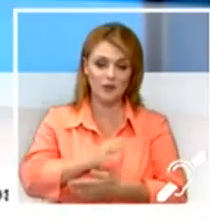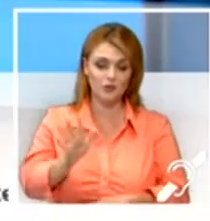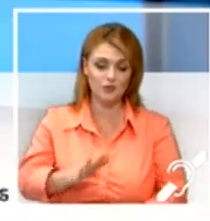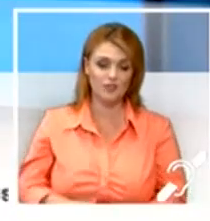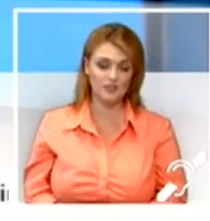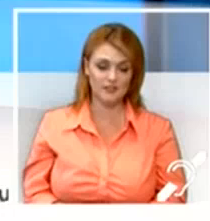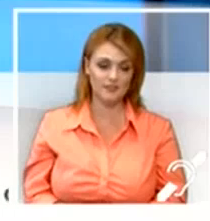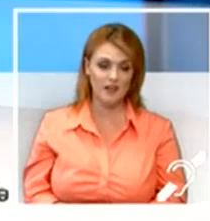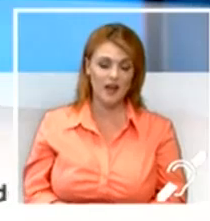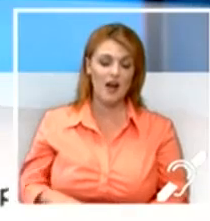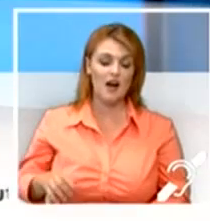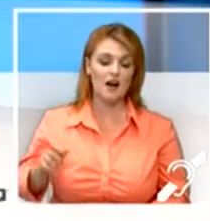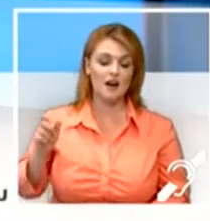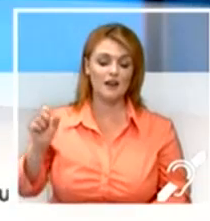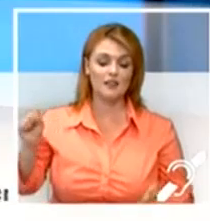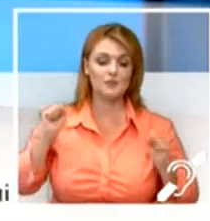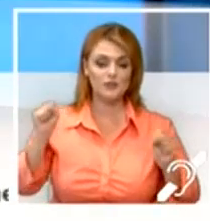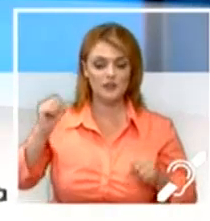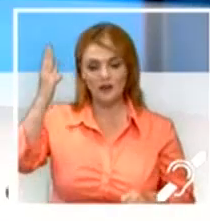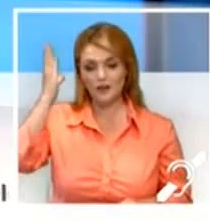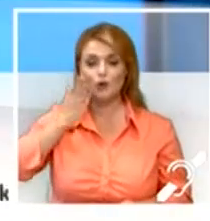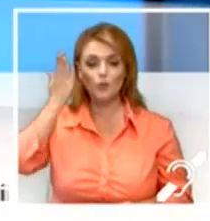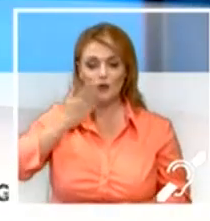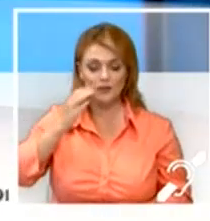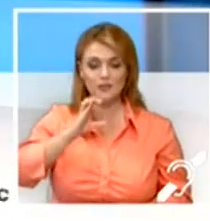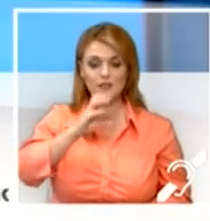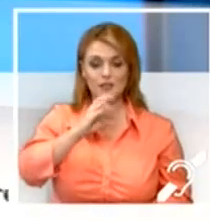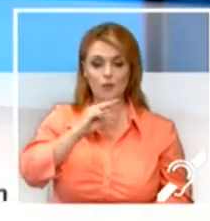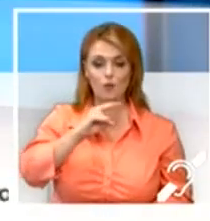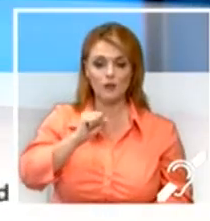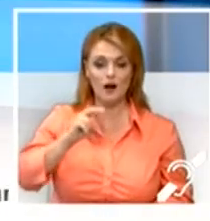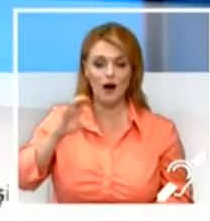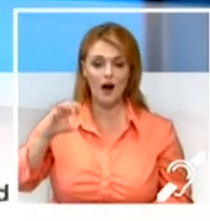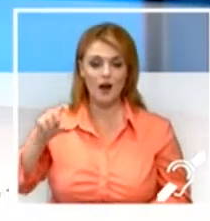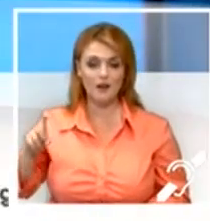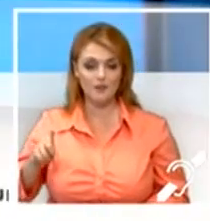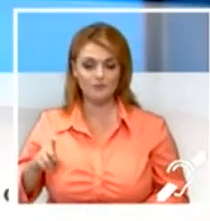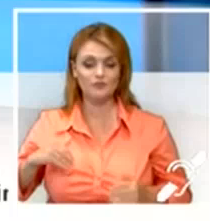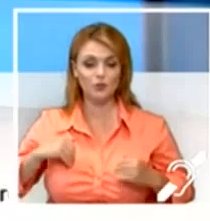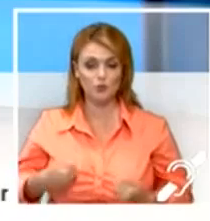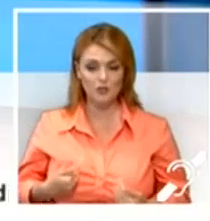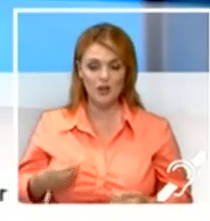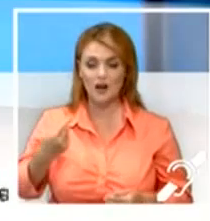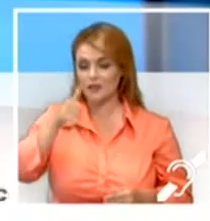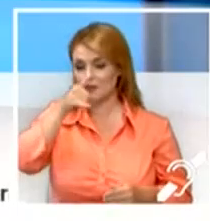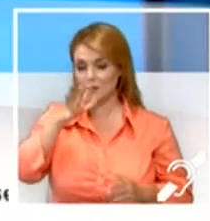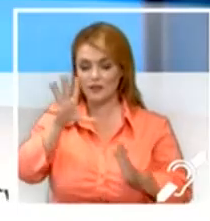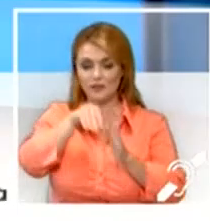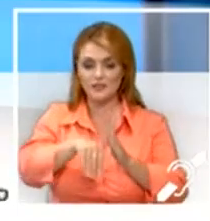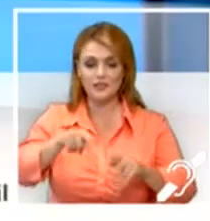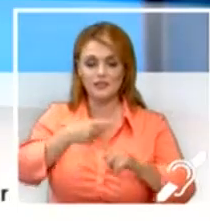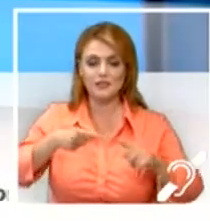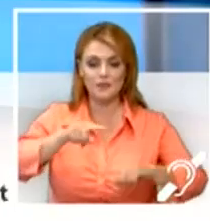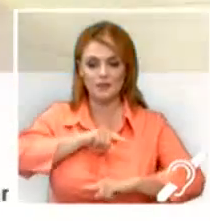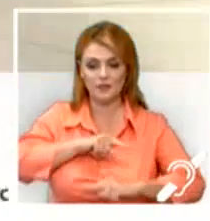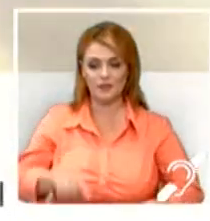Wimbledon. Cu gândul să câștige US Open, jucătoarea de tenis din România i-a adus la Snagov pe experții angajați special pentru